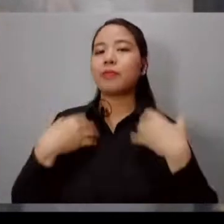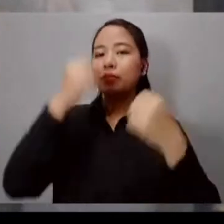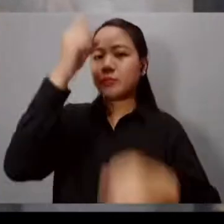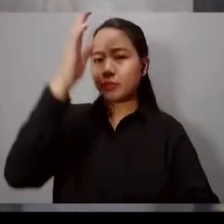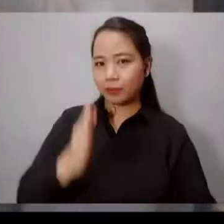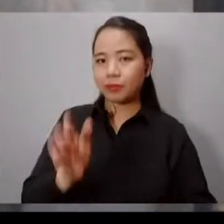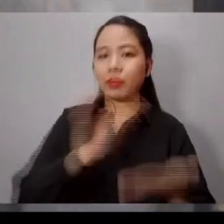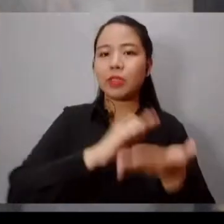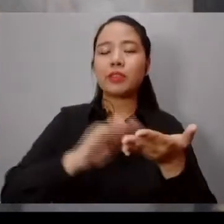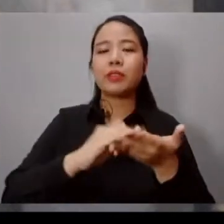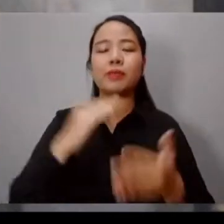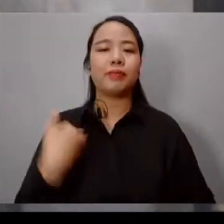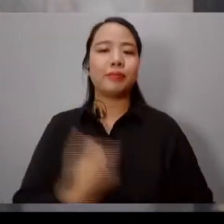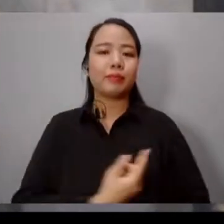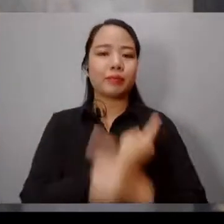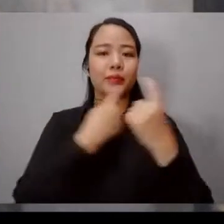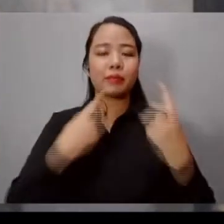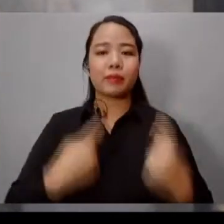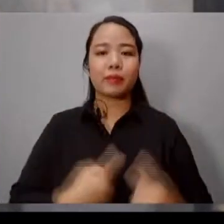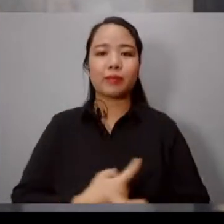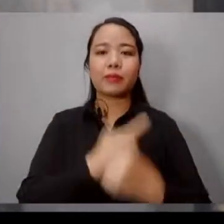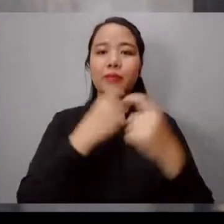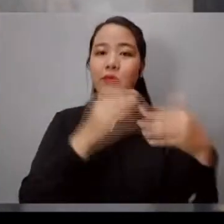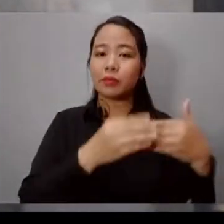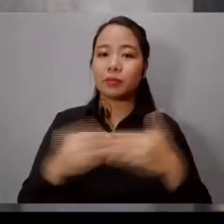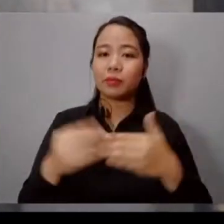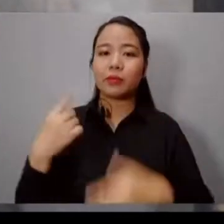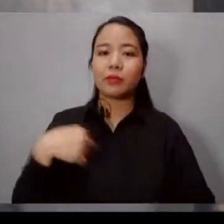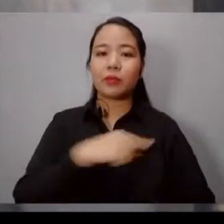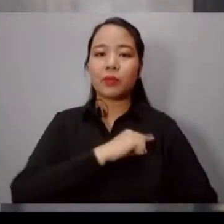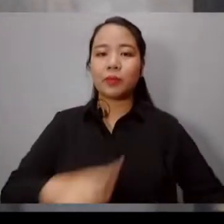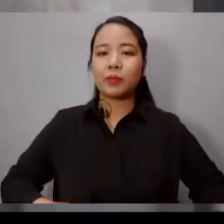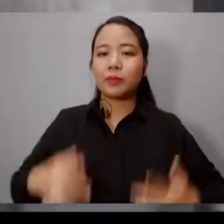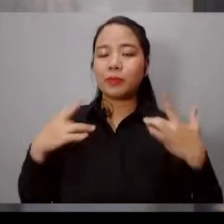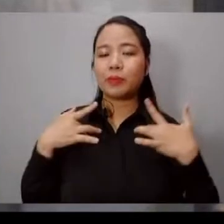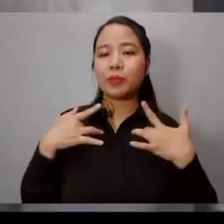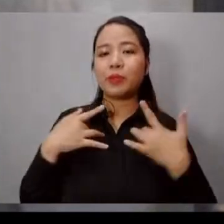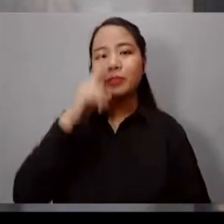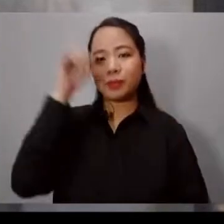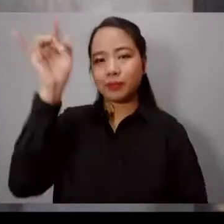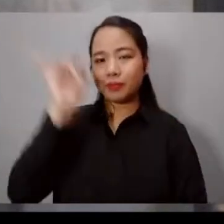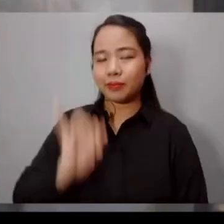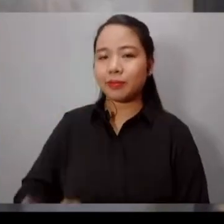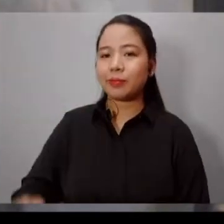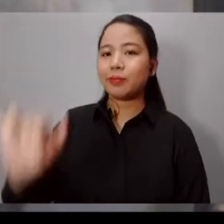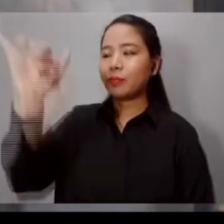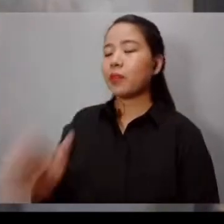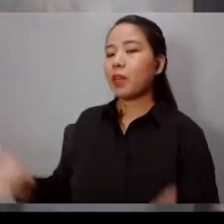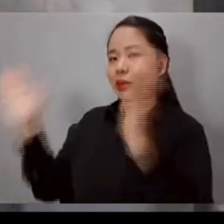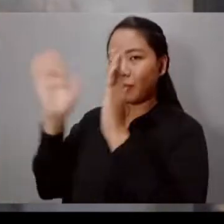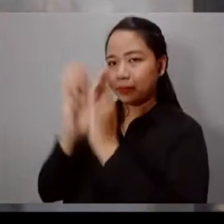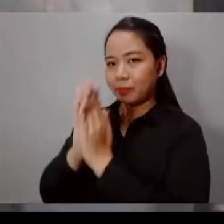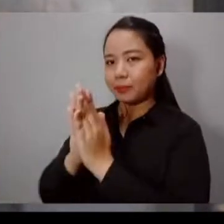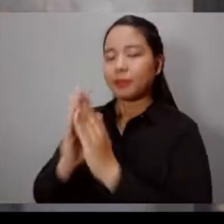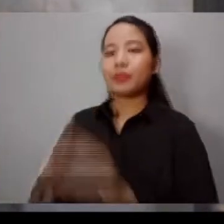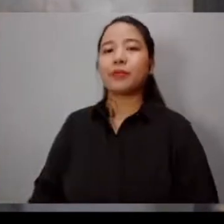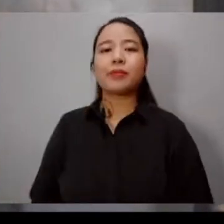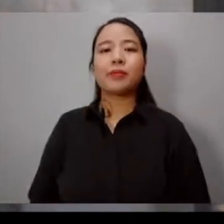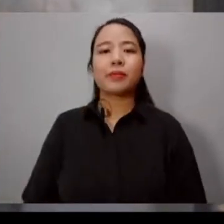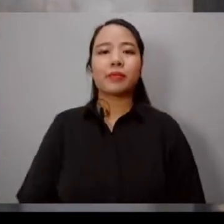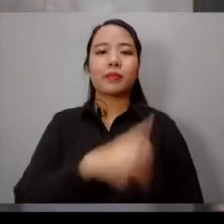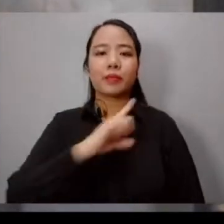mga kasalanan at patnubayan tayo sa buhay na walang hanggan. Amen. Panginoon, kaawaan mo